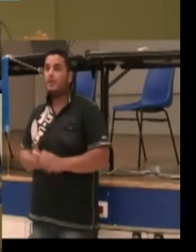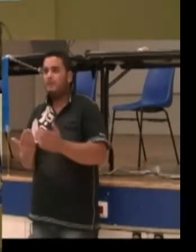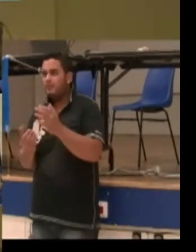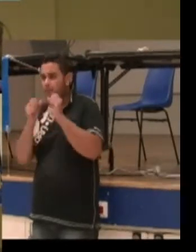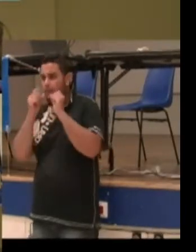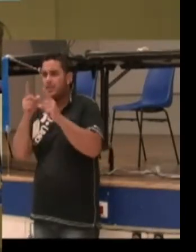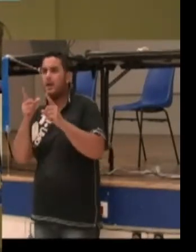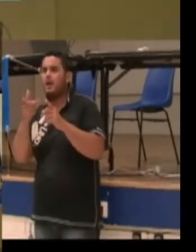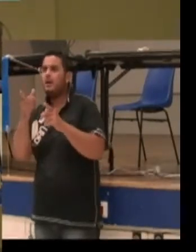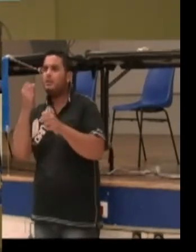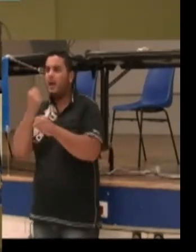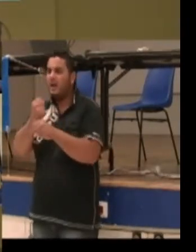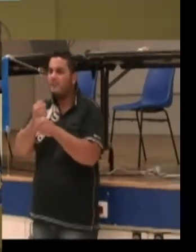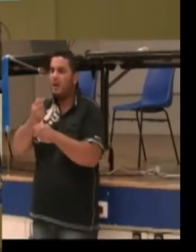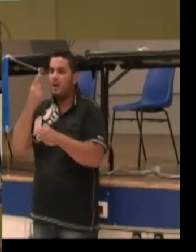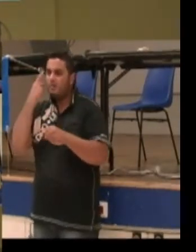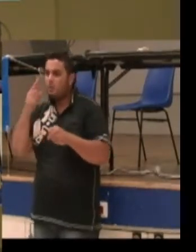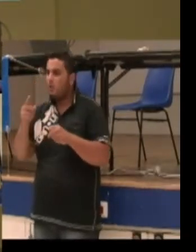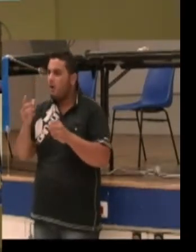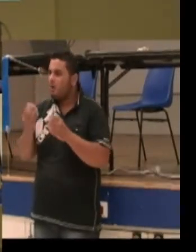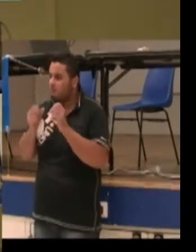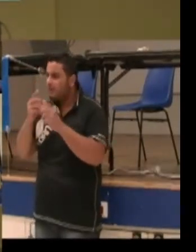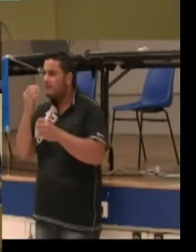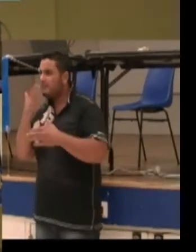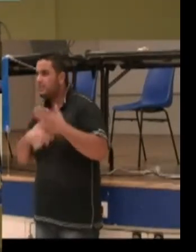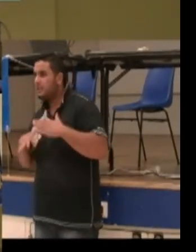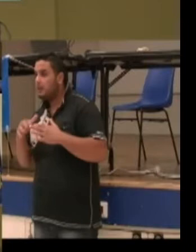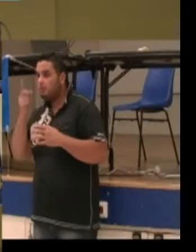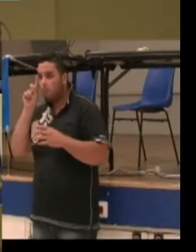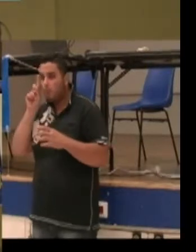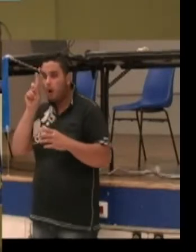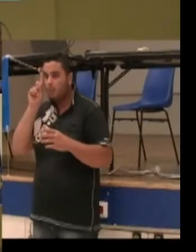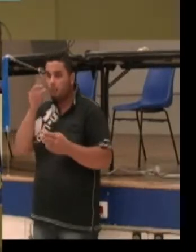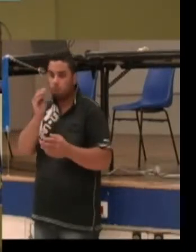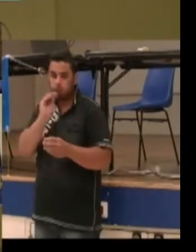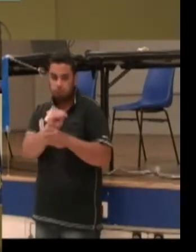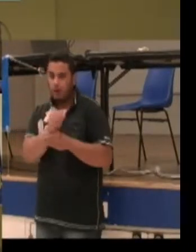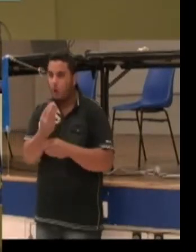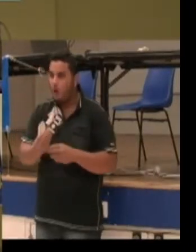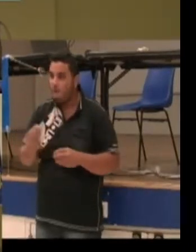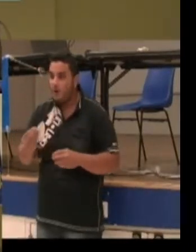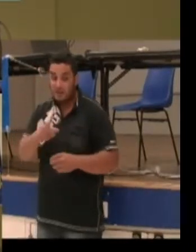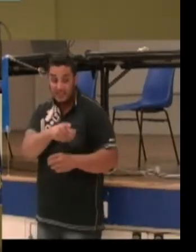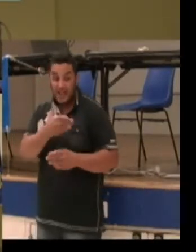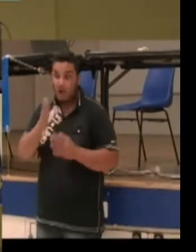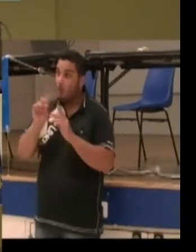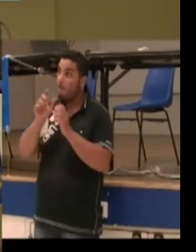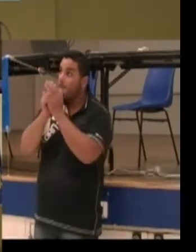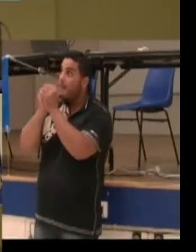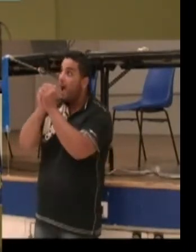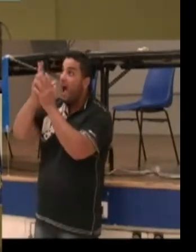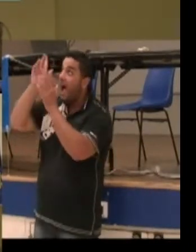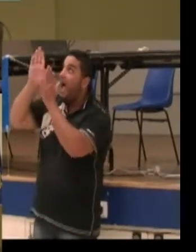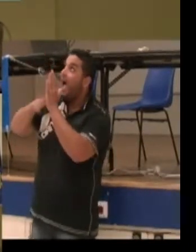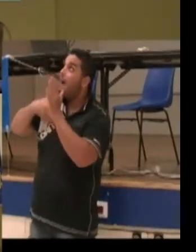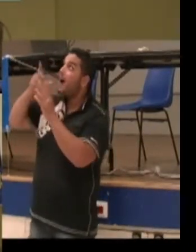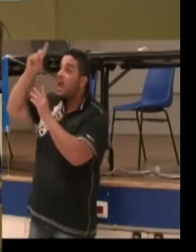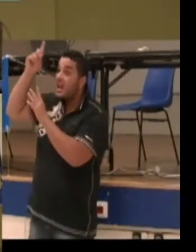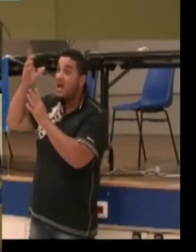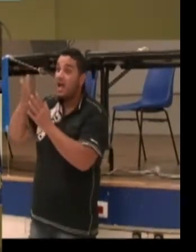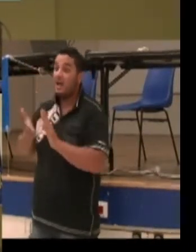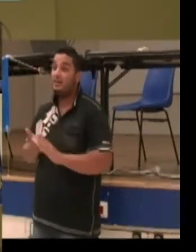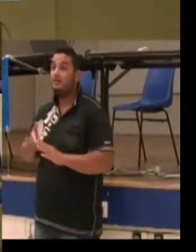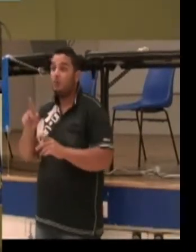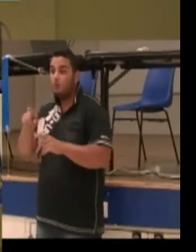c'est ibad, vous êtes en train d'adorer Allah, si vous le faites dans le but de nourrir vos enfants. Quand vous éduquez vos enfants, c'est